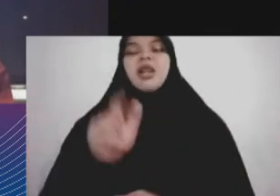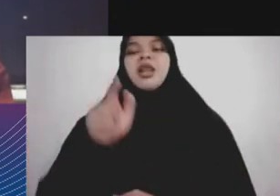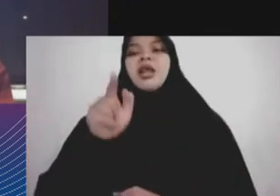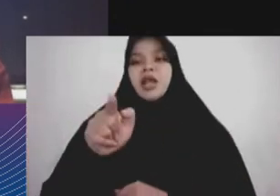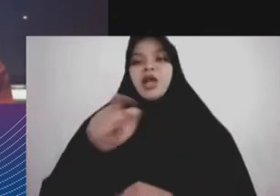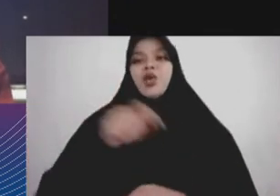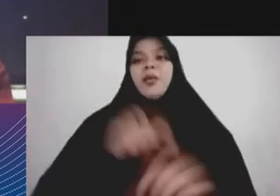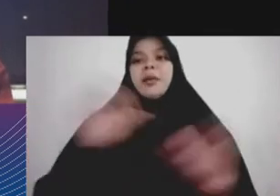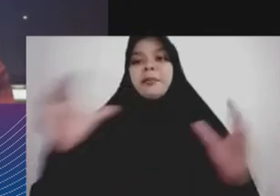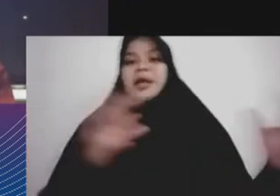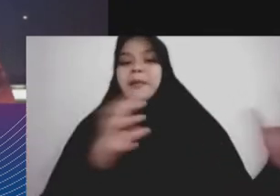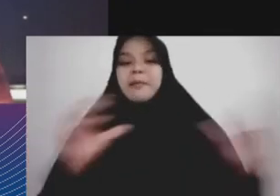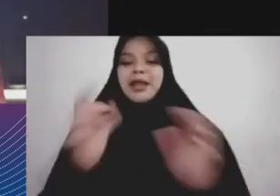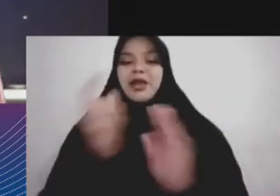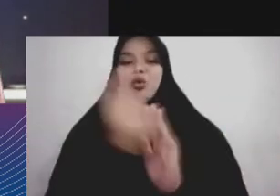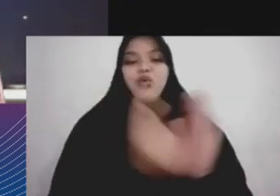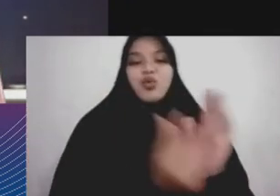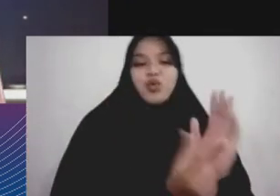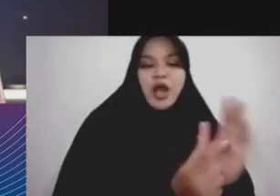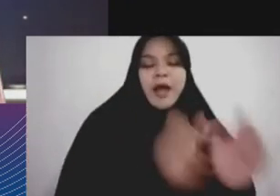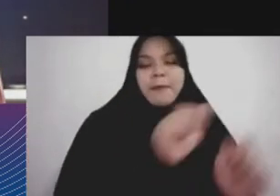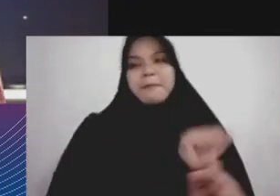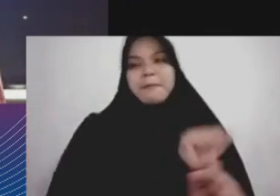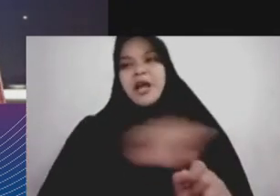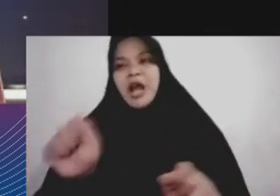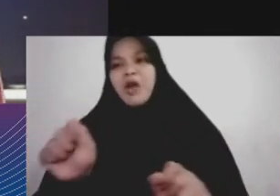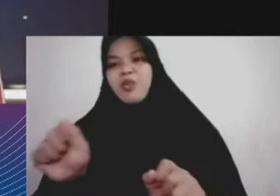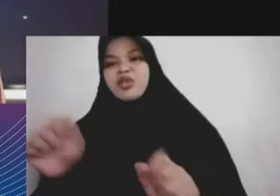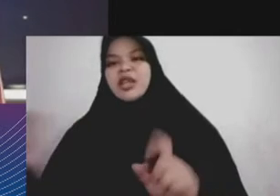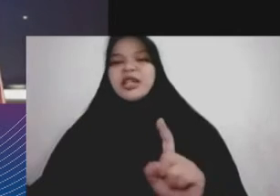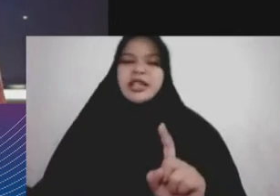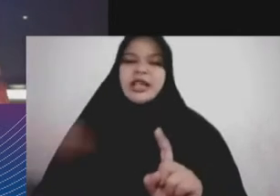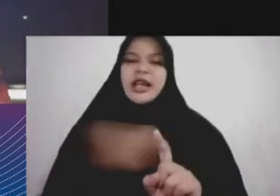perdebatan undang-undang penghapusan kekerasan dalam rumah tangga gitu.